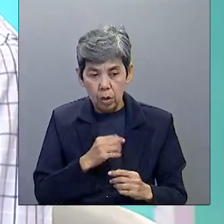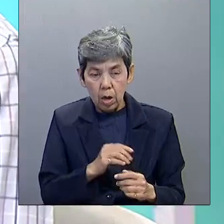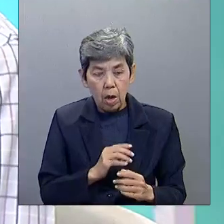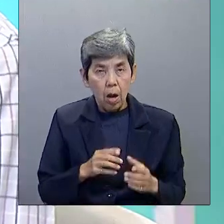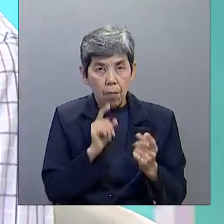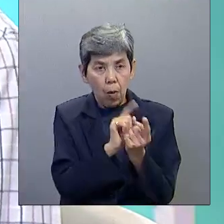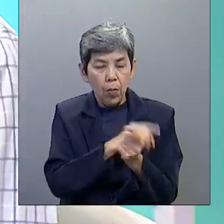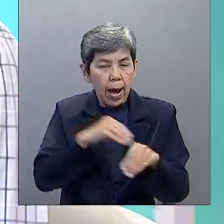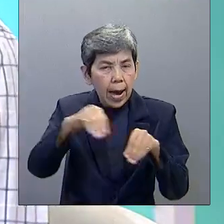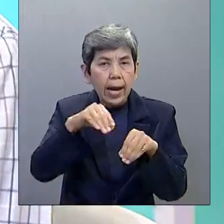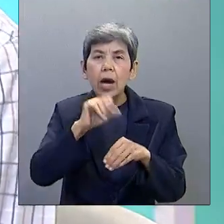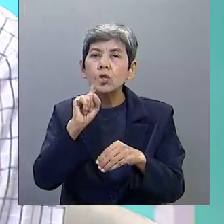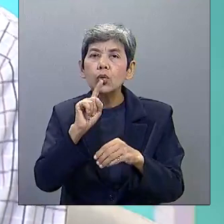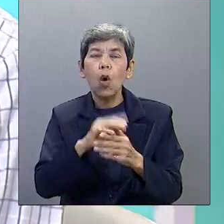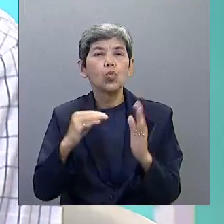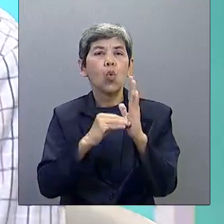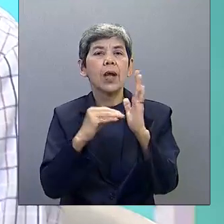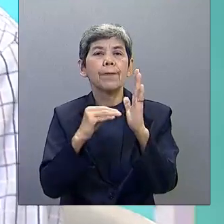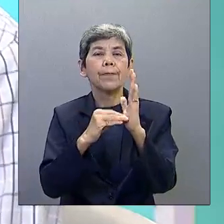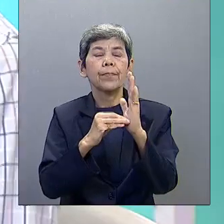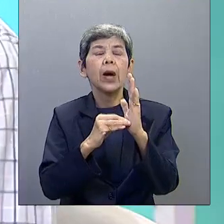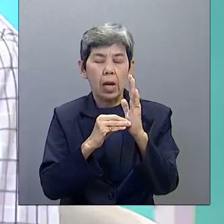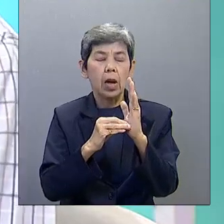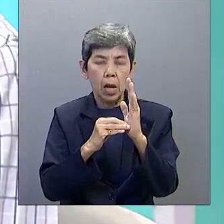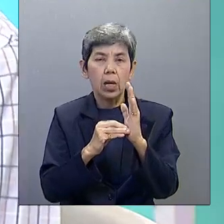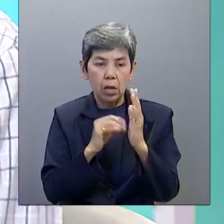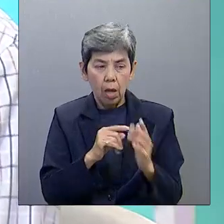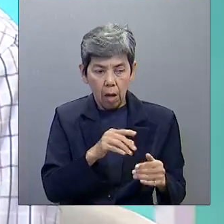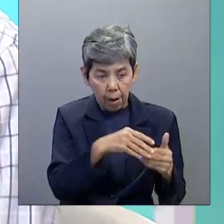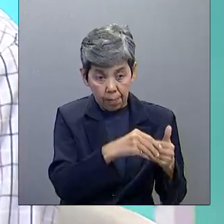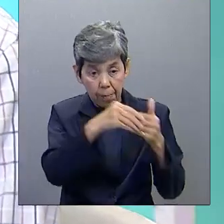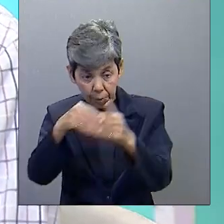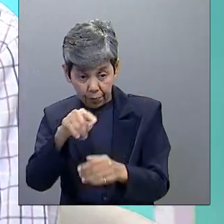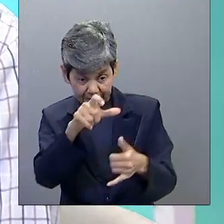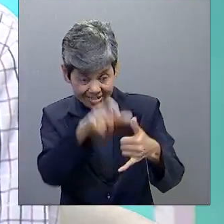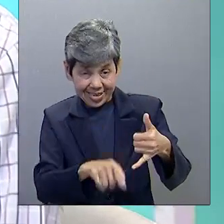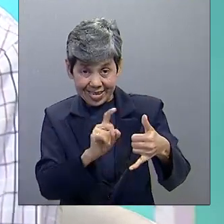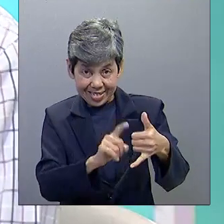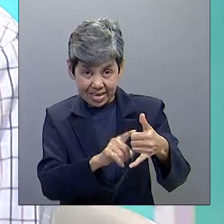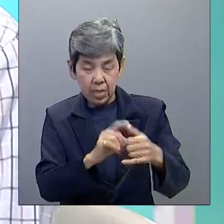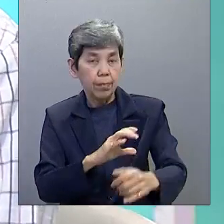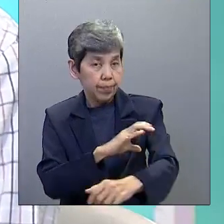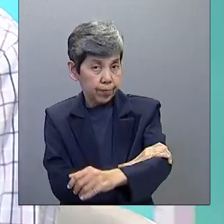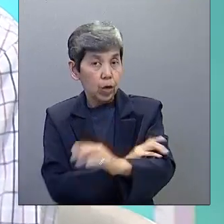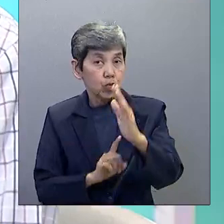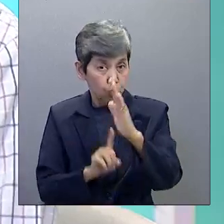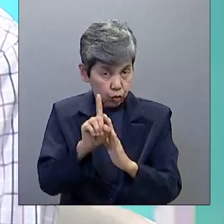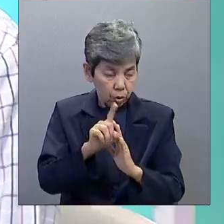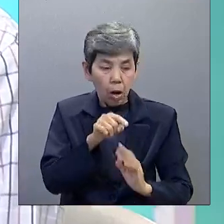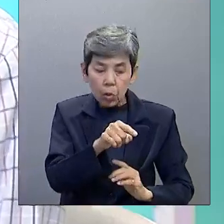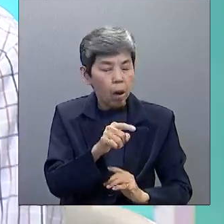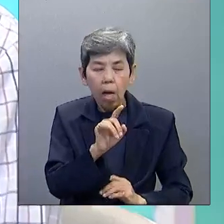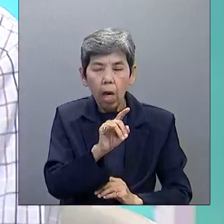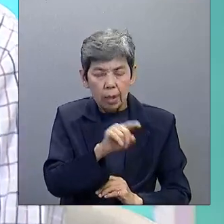ก็จะใกล้กับศูนย์บริการสาธารณสุขของกทม.ครับเราก็จะมีการส่งต่อเคสกันว่าเคสนี้เป็นความดันนะเรารักษาเบื้องต้นแล้วมันไม่